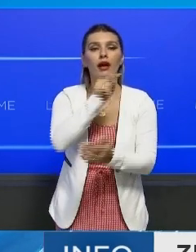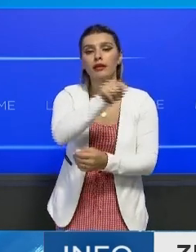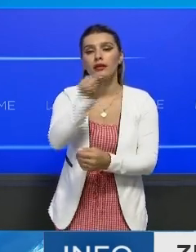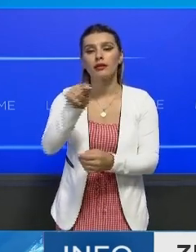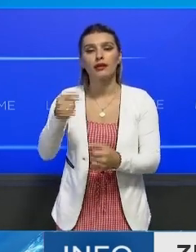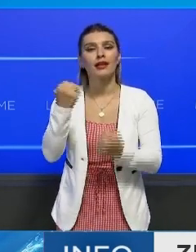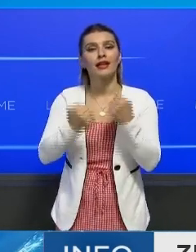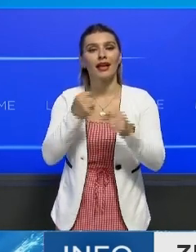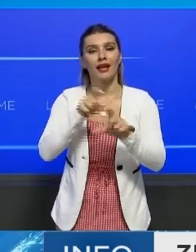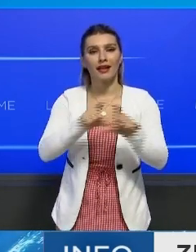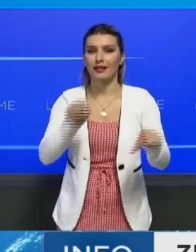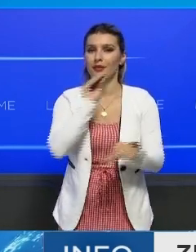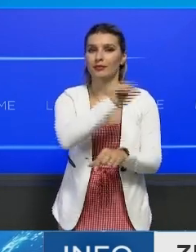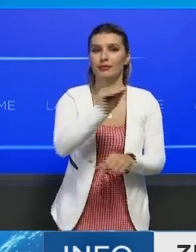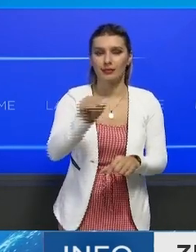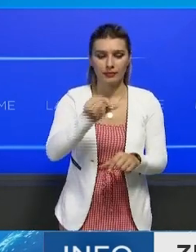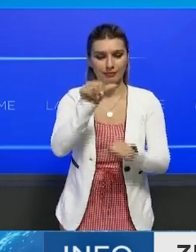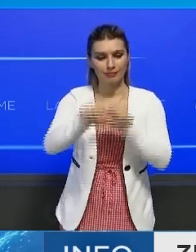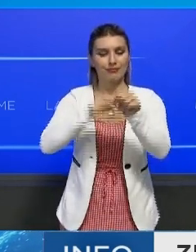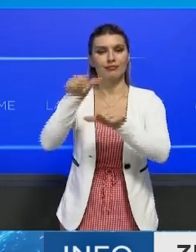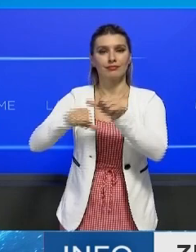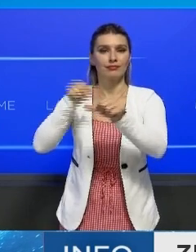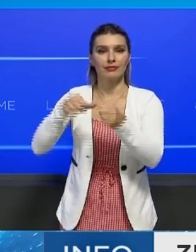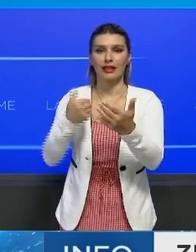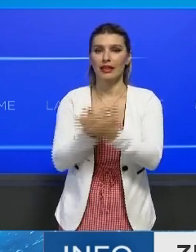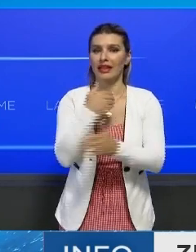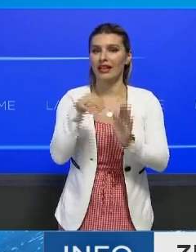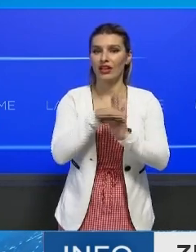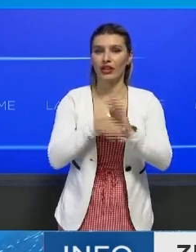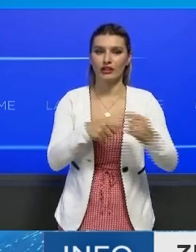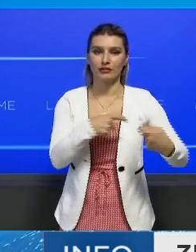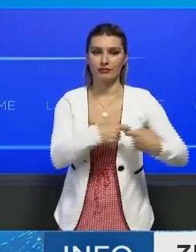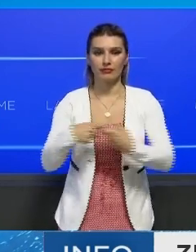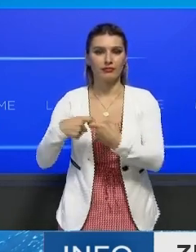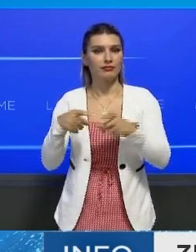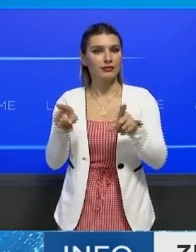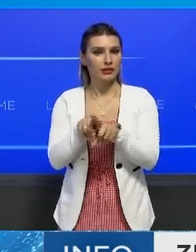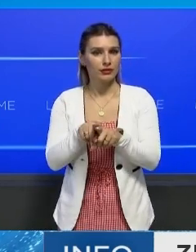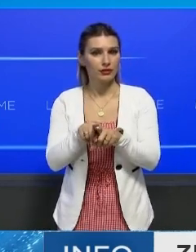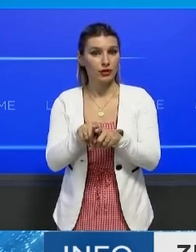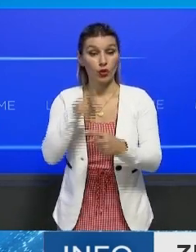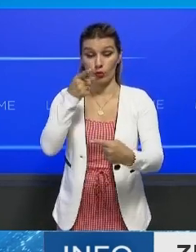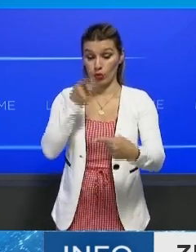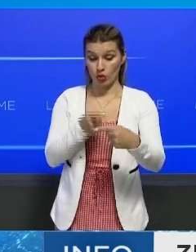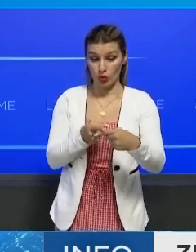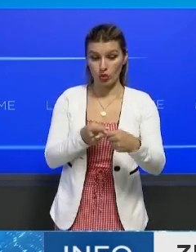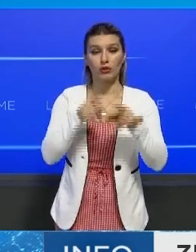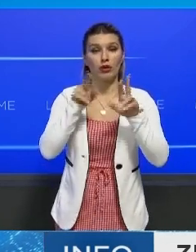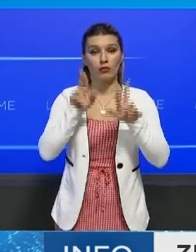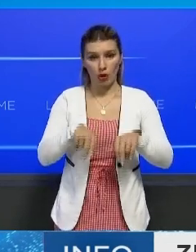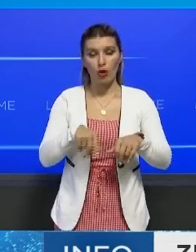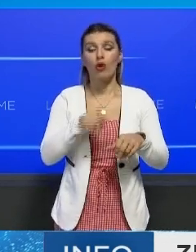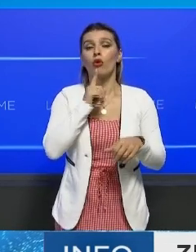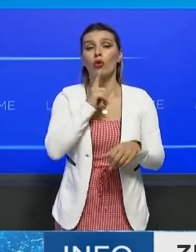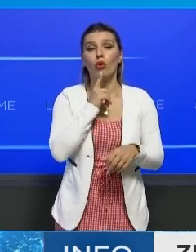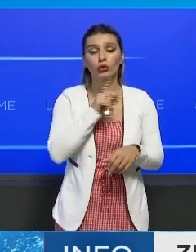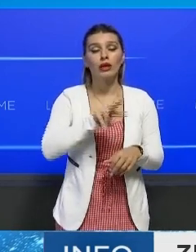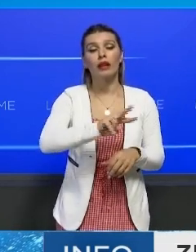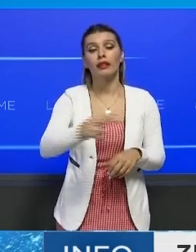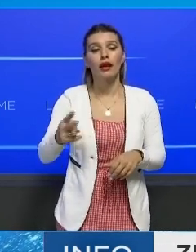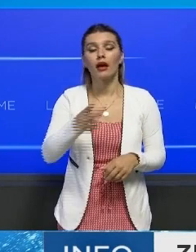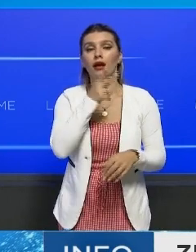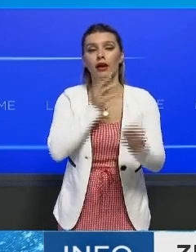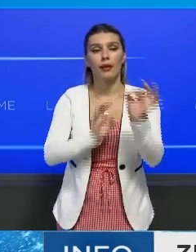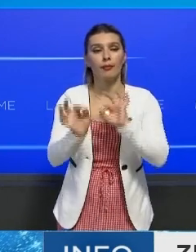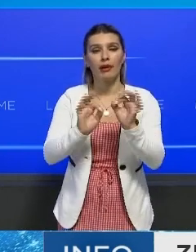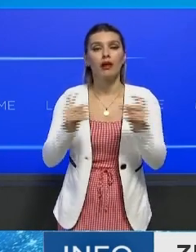regjistrimin e automjeteve me ndryshimet e reja ligjore të cilat janë bërë dhe natyrisht pjesa tjetër që ka të bëjë me